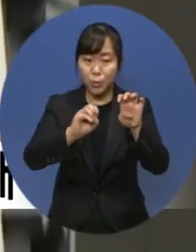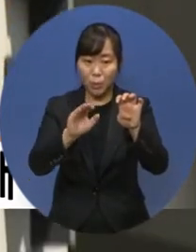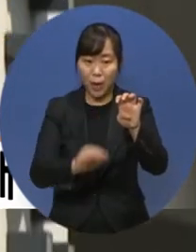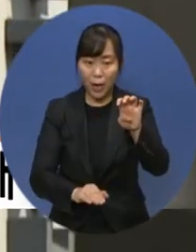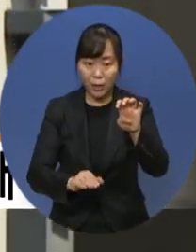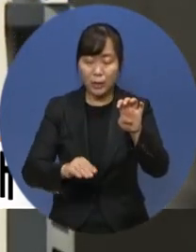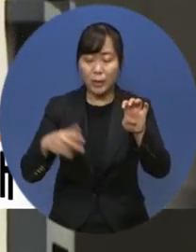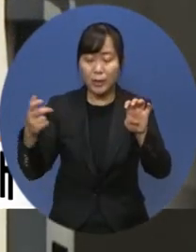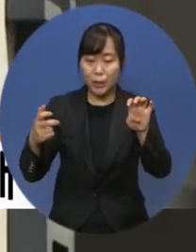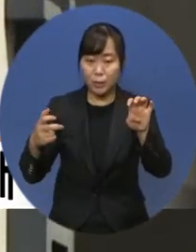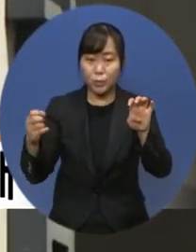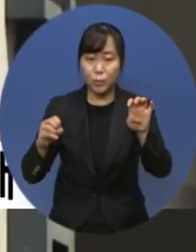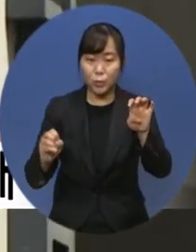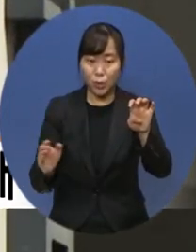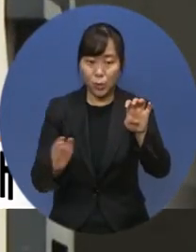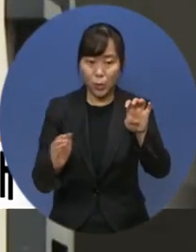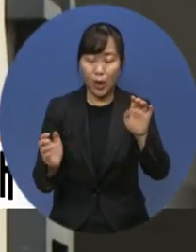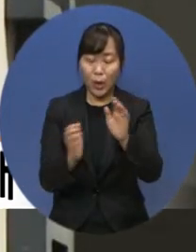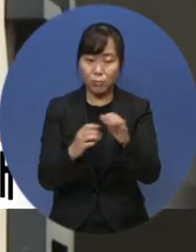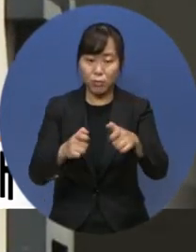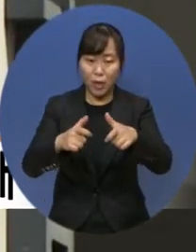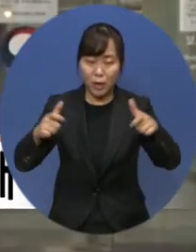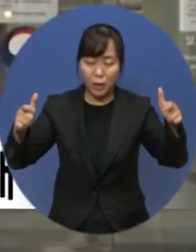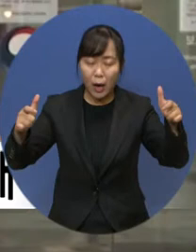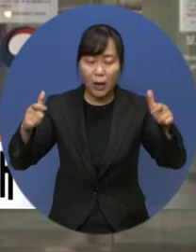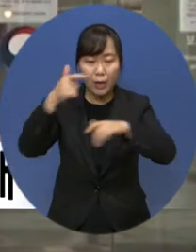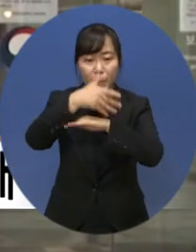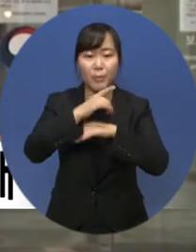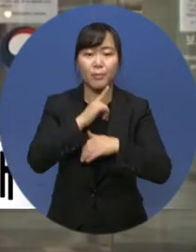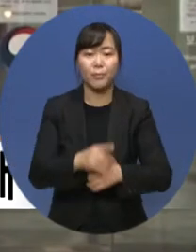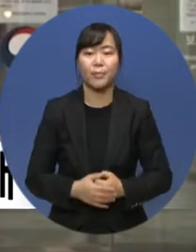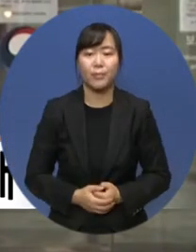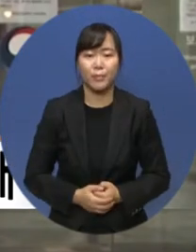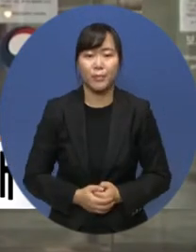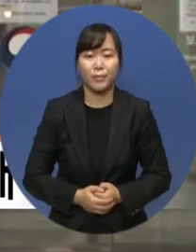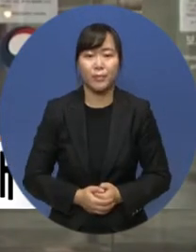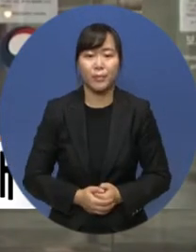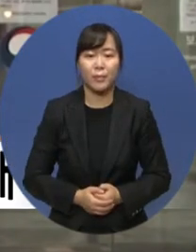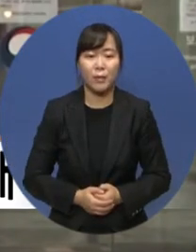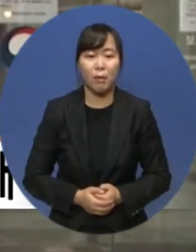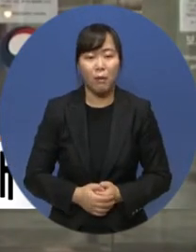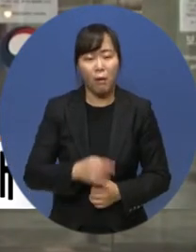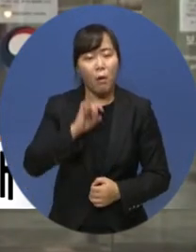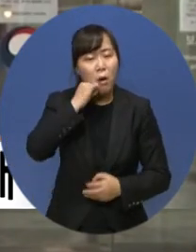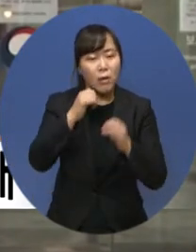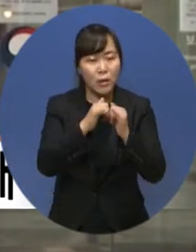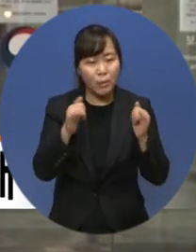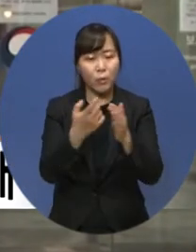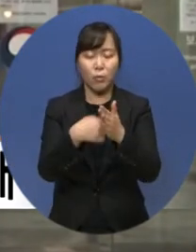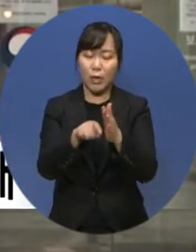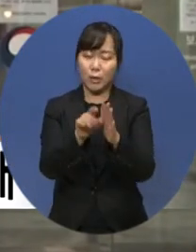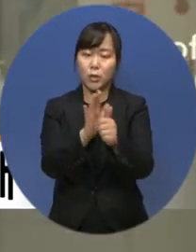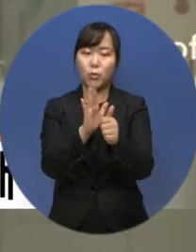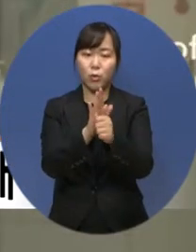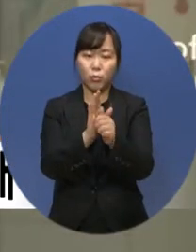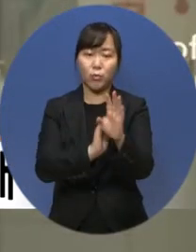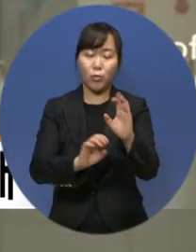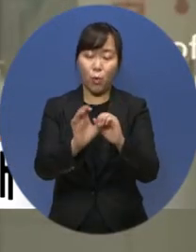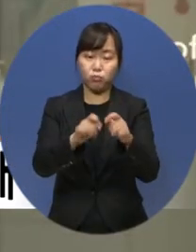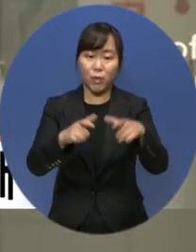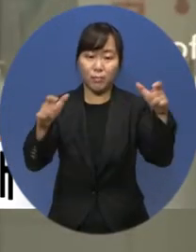하위 70%까지 확대해 대상을 늘립니다. 취약계층을 위한 지원도 함께